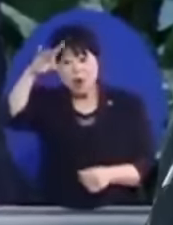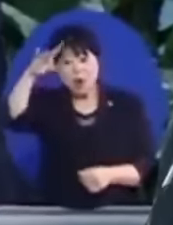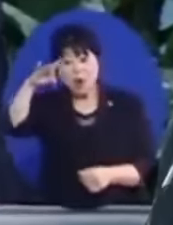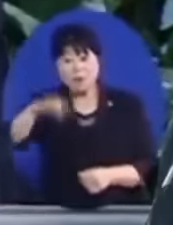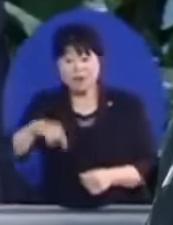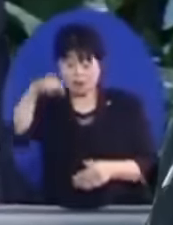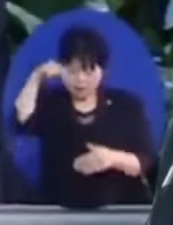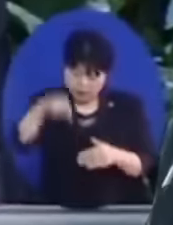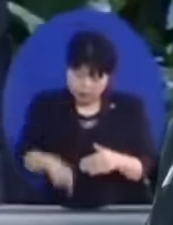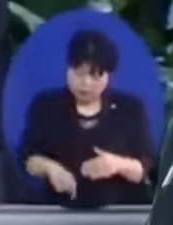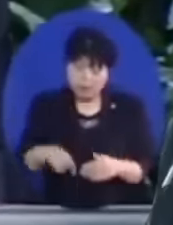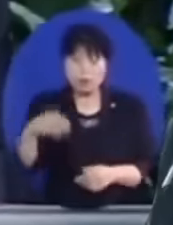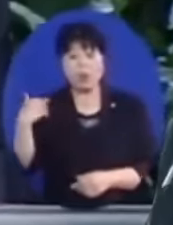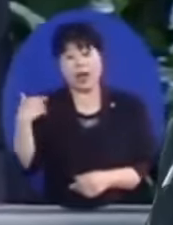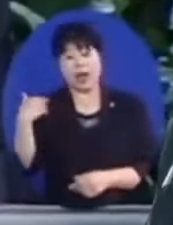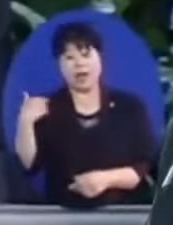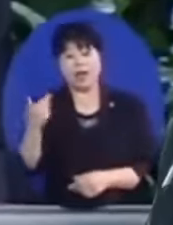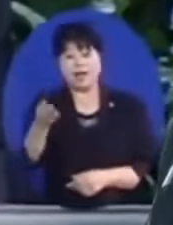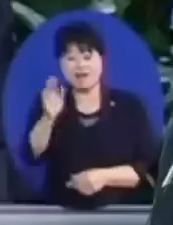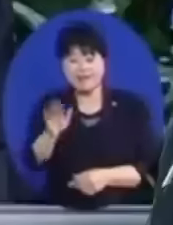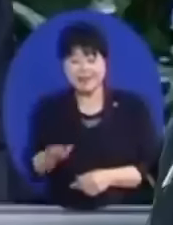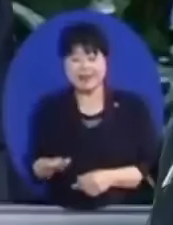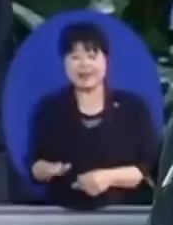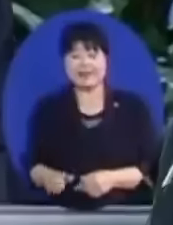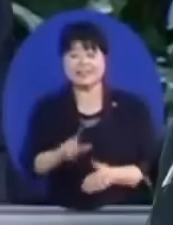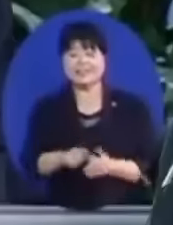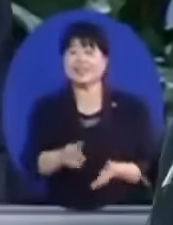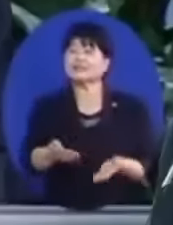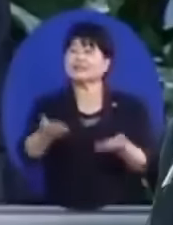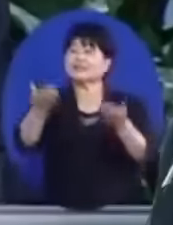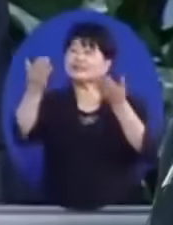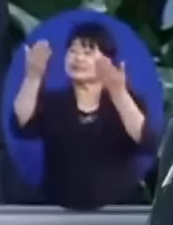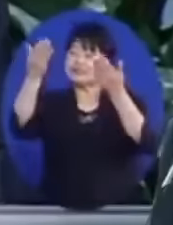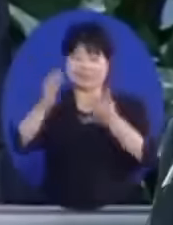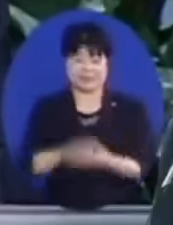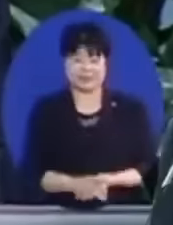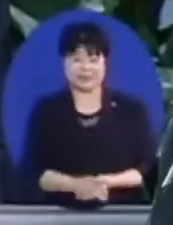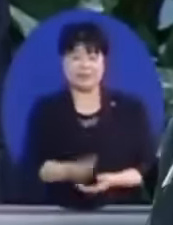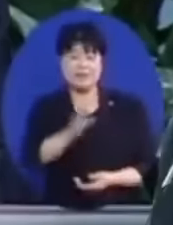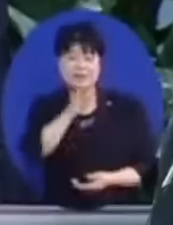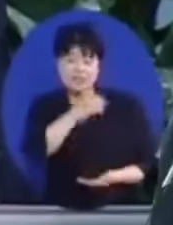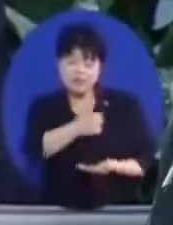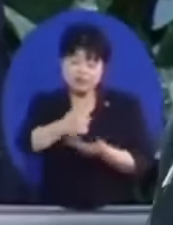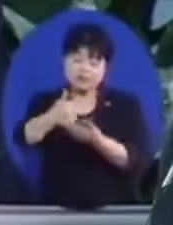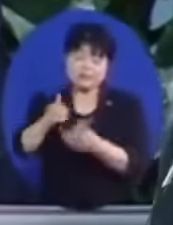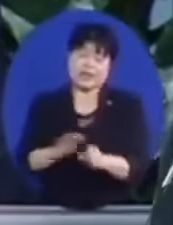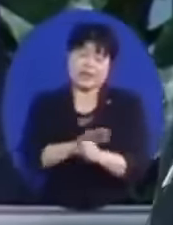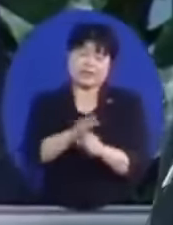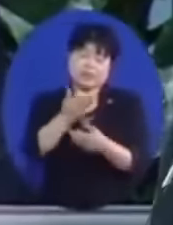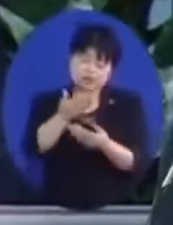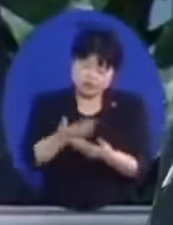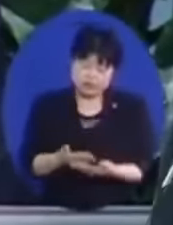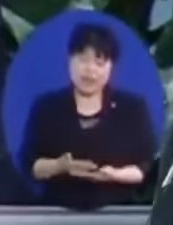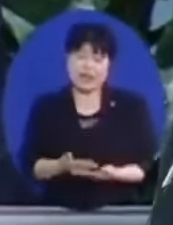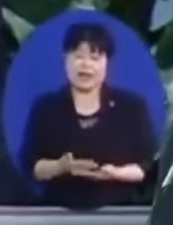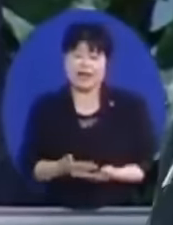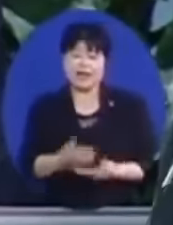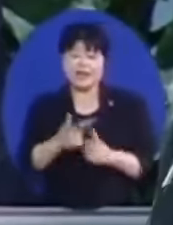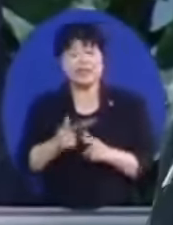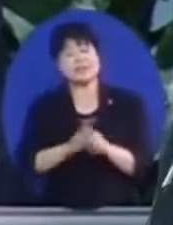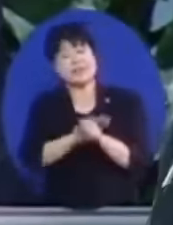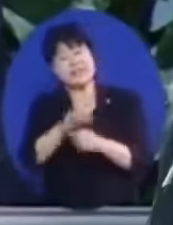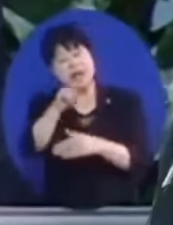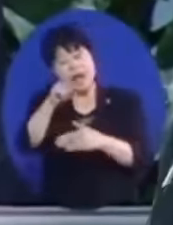별로 깊이 예수 그리스도의 사랑을 느끼지 못하다가도 세월이 점점 흘러가면 정말 주님이 나를 사랑하시는구나, 그리스도의